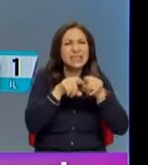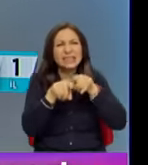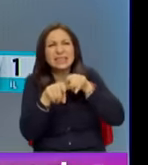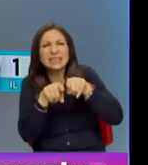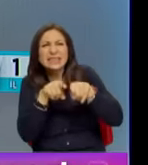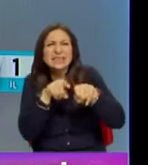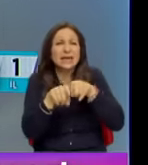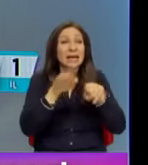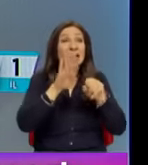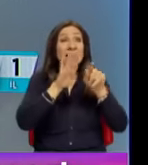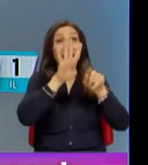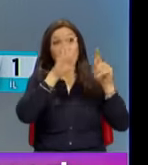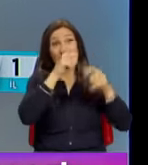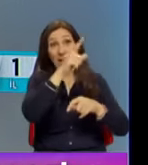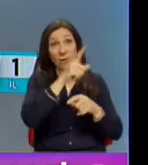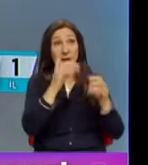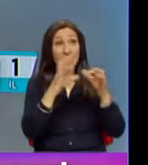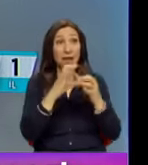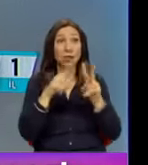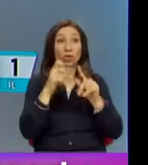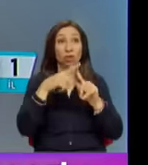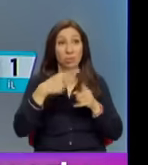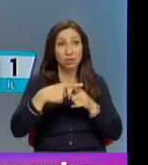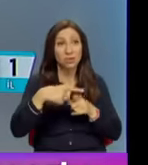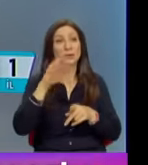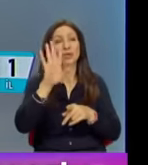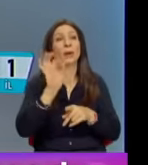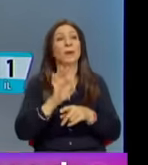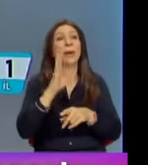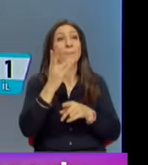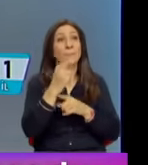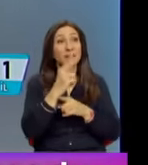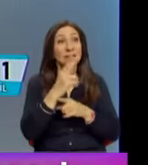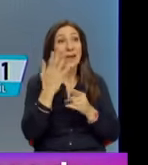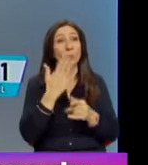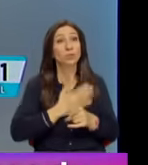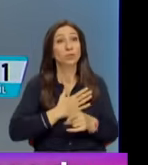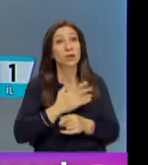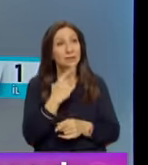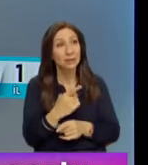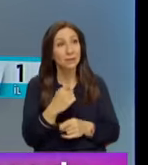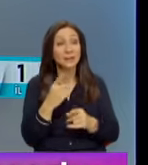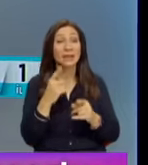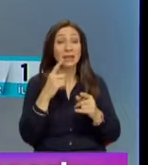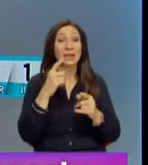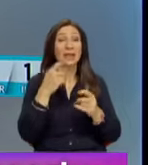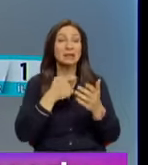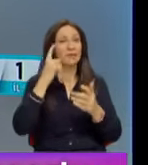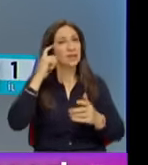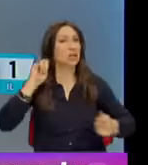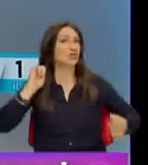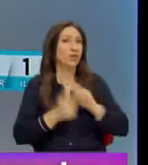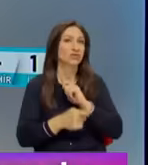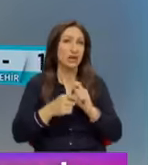devam etti. Kırklareli'nde buraya dair notlarımızı da paylaşacağız. Şöyle yapalım. Hem Balıkesir hem Bursa diyelim, fikrini değiştiren